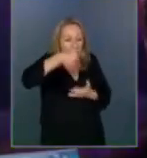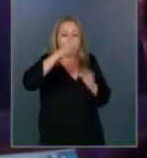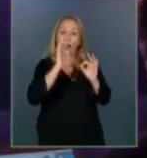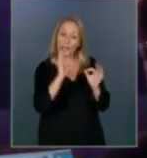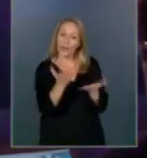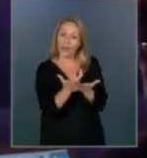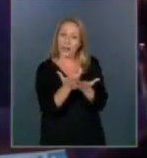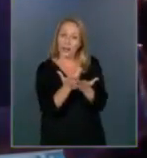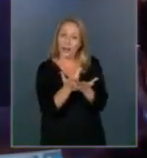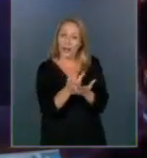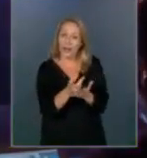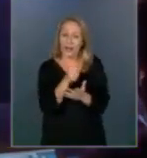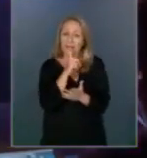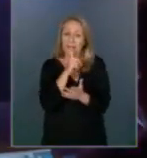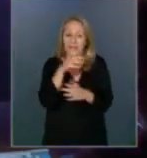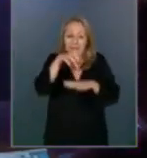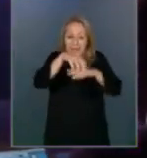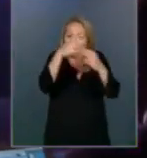Όταν αυτή τη στιγμή